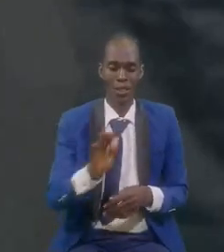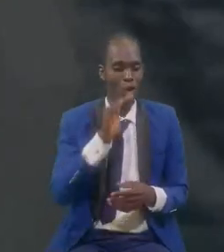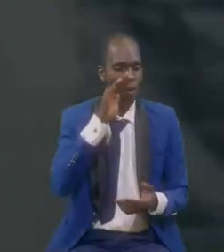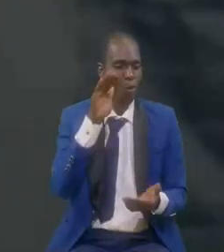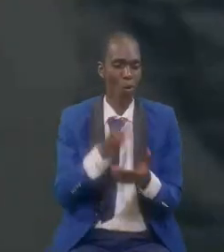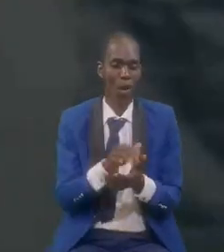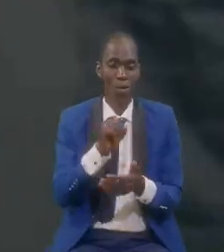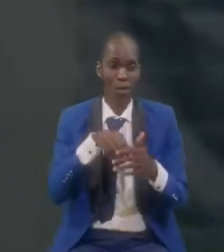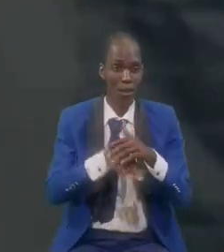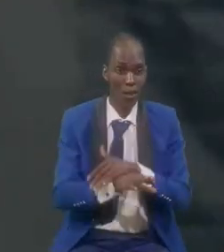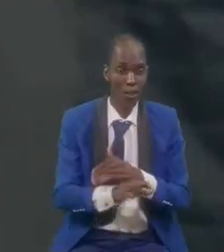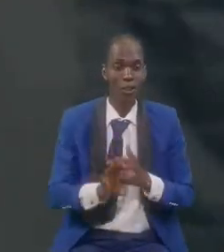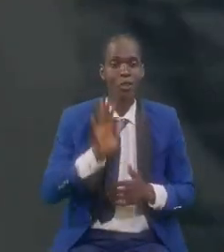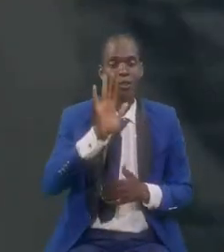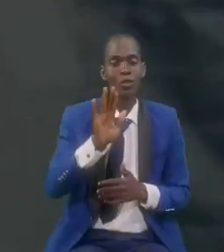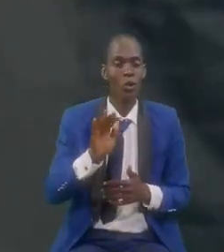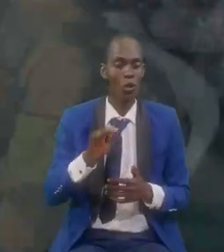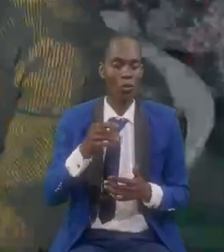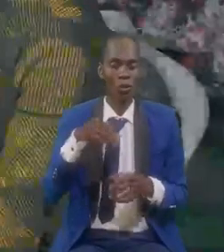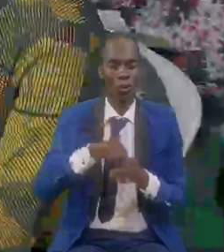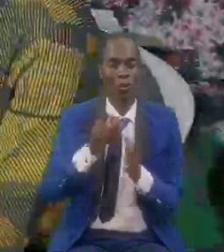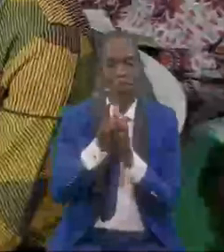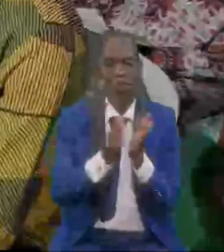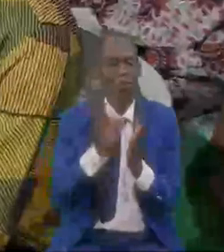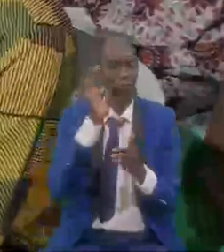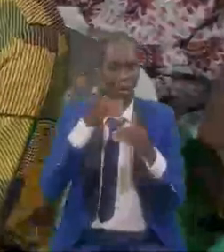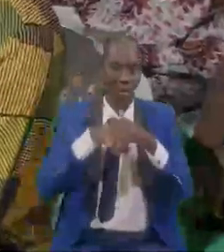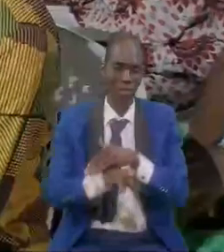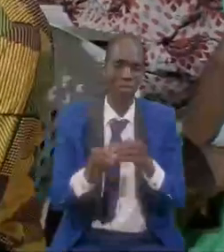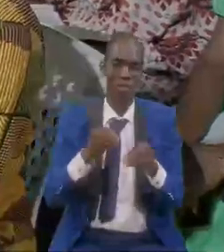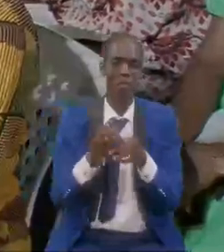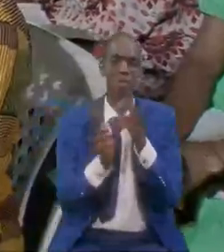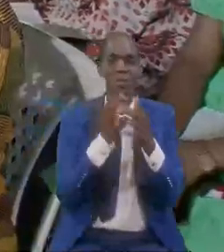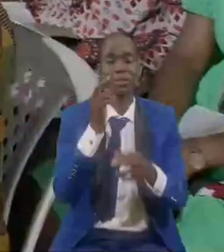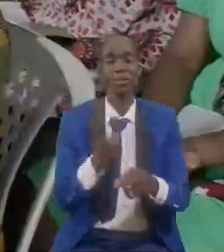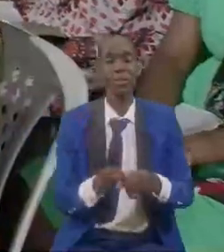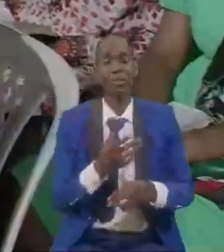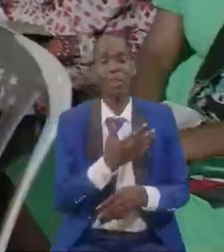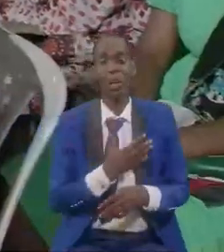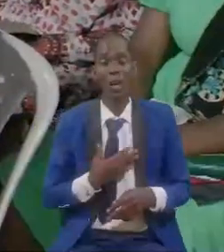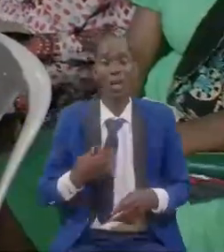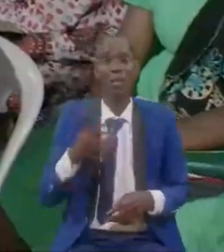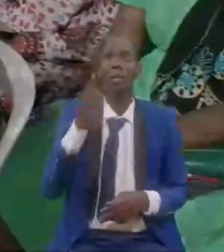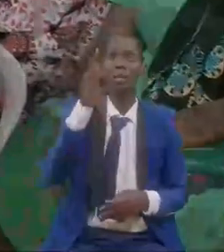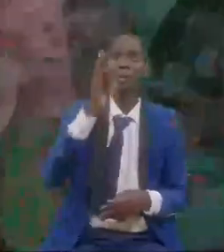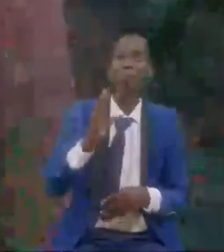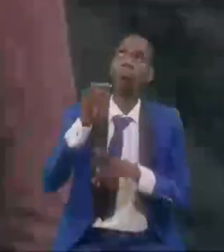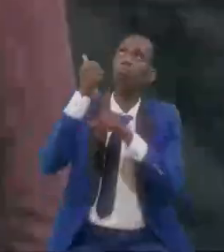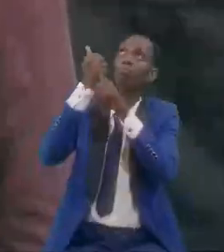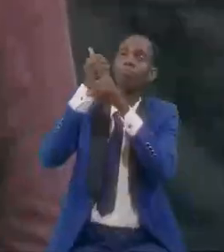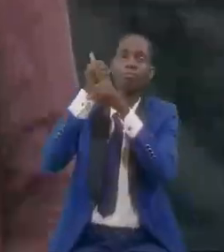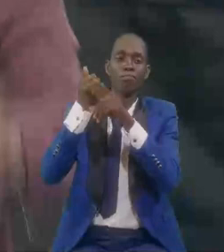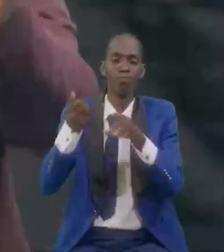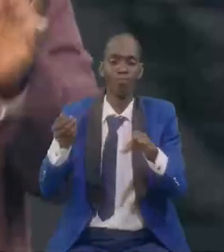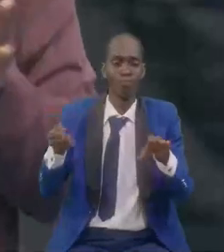entrées, tes belles-filles vont entrer, et tes beaux-fils entreront. Dieu a fermé